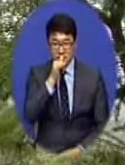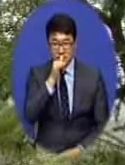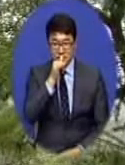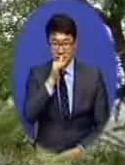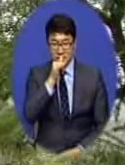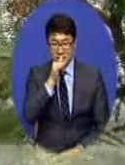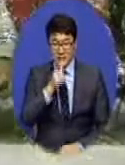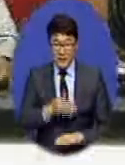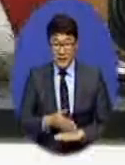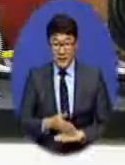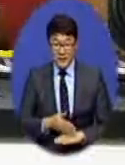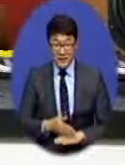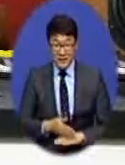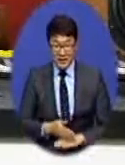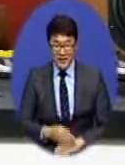감사합니다.